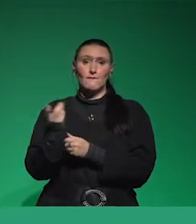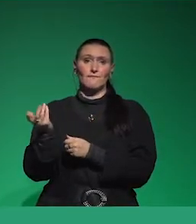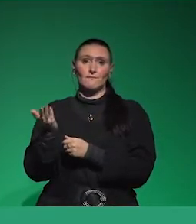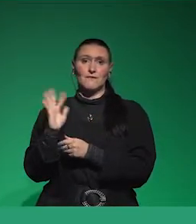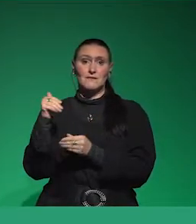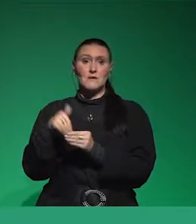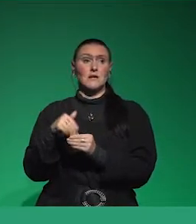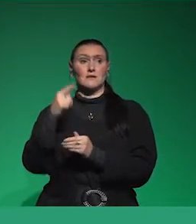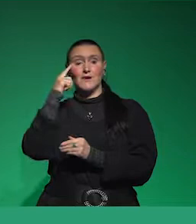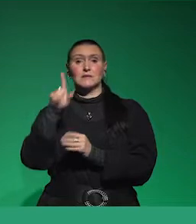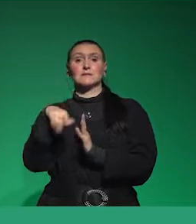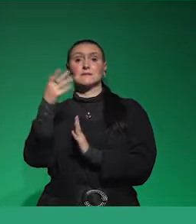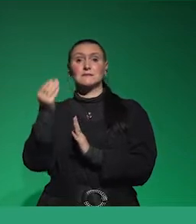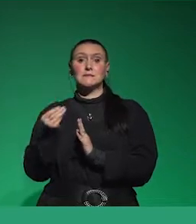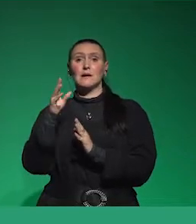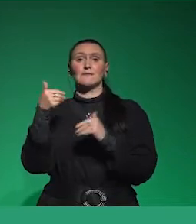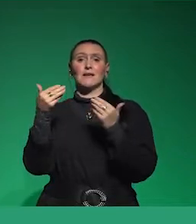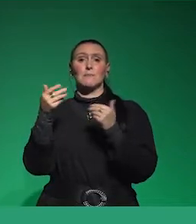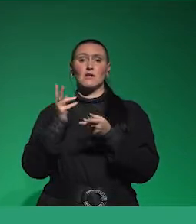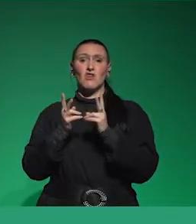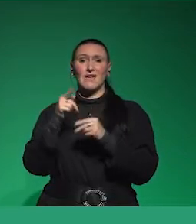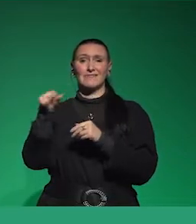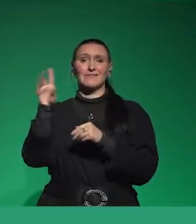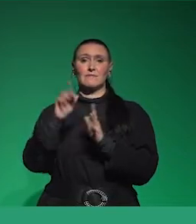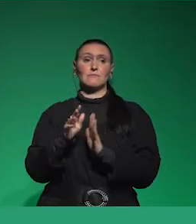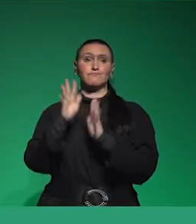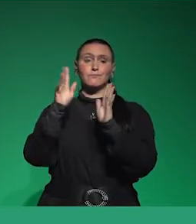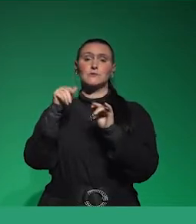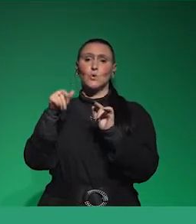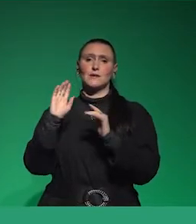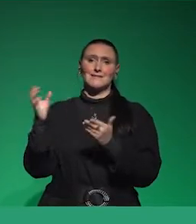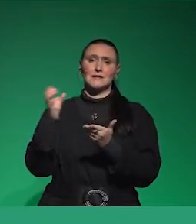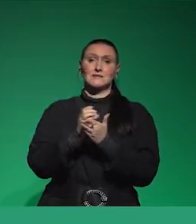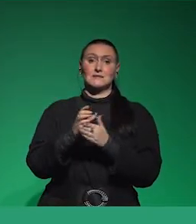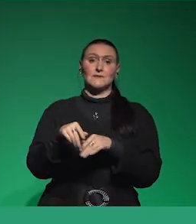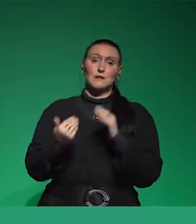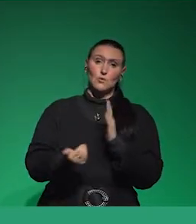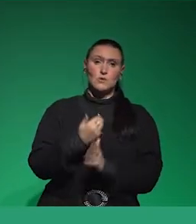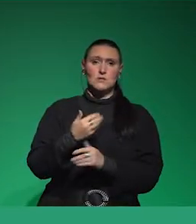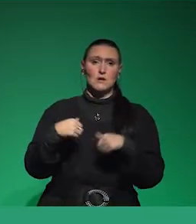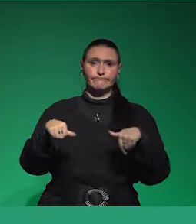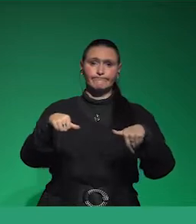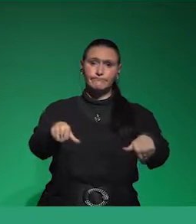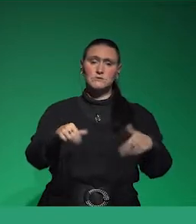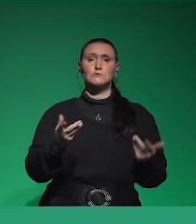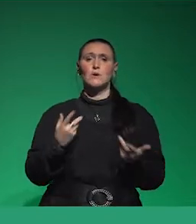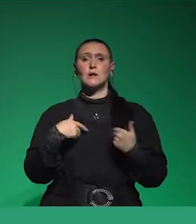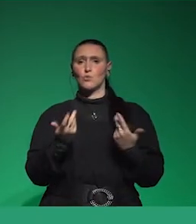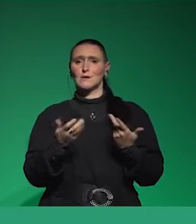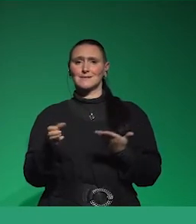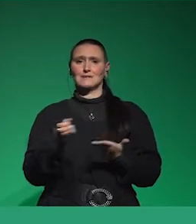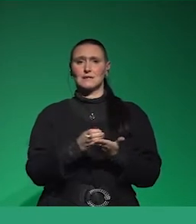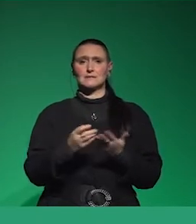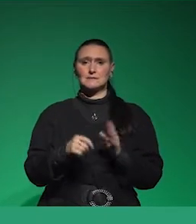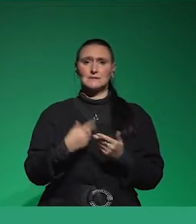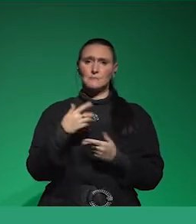klimaschädliche Substanzen ersetzt werden können durch den Baum, den wir neu pflanzen. Aber natürlich können wir auch